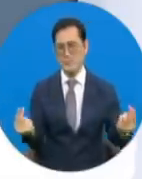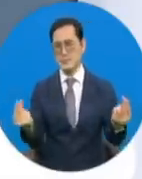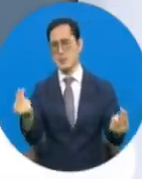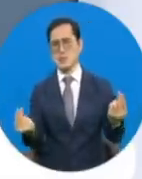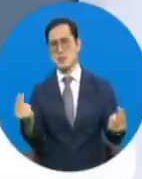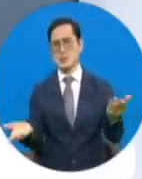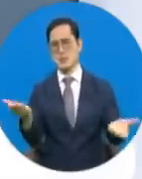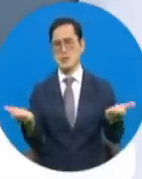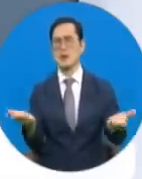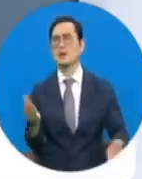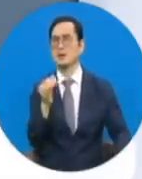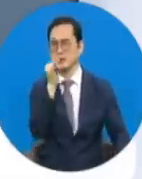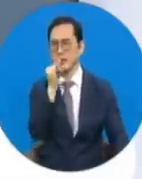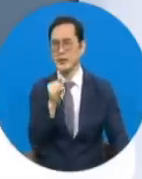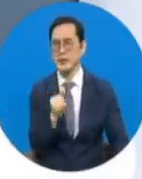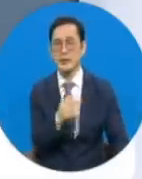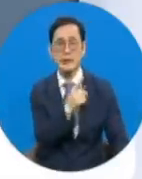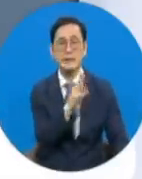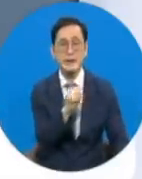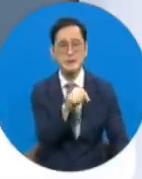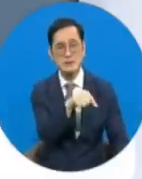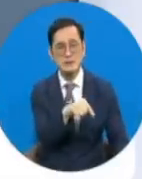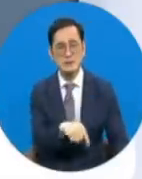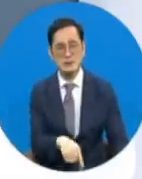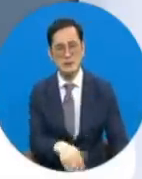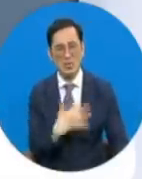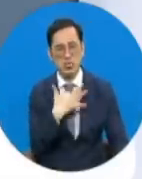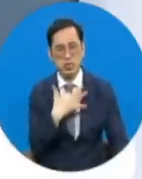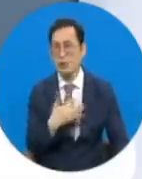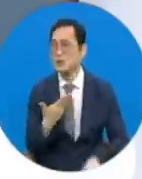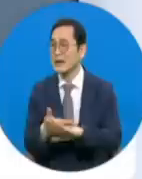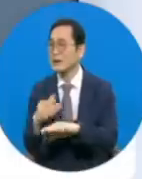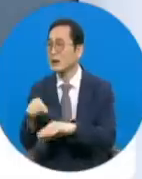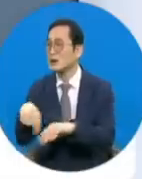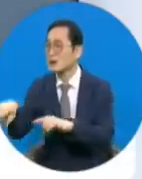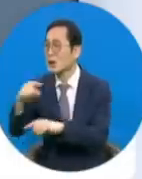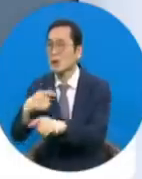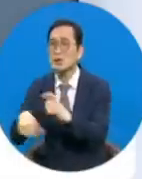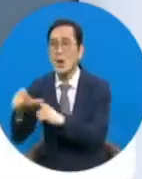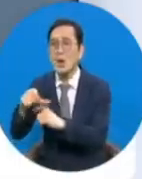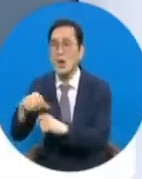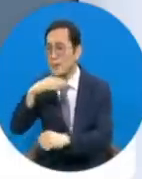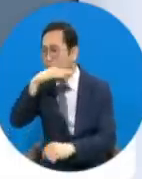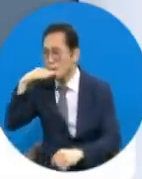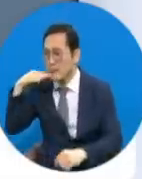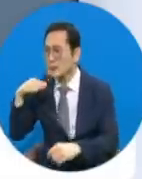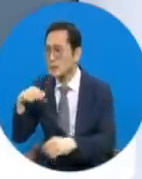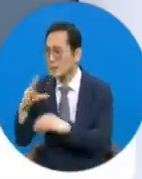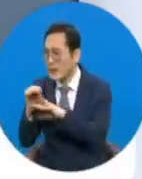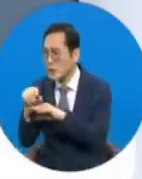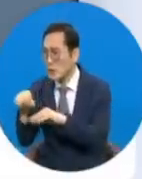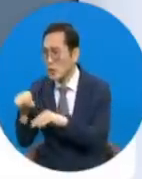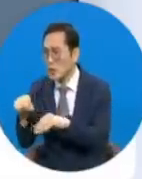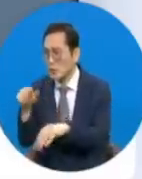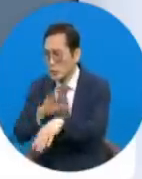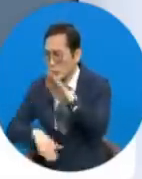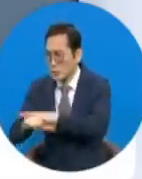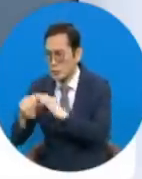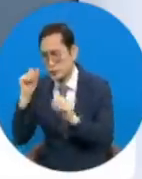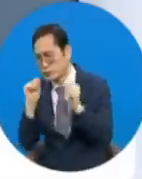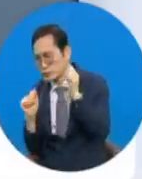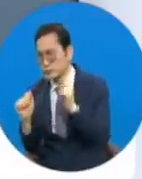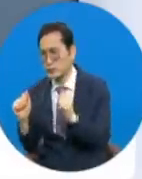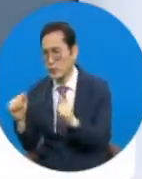왔을 것 같고 오히려 공영방송이 아닌 다른 방송에서 더 정치적인 중립까지 지켜가면서 하는 건 아니야? 라고 하는 지적이 있을 정도의 상황까지